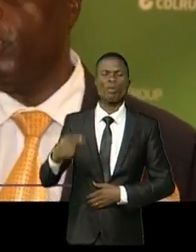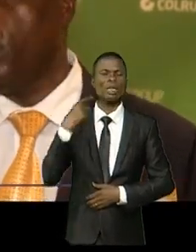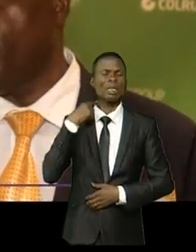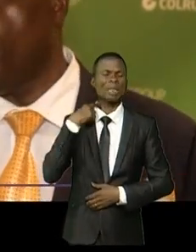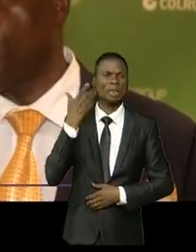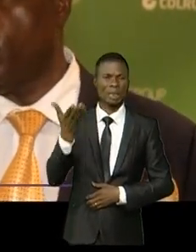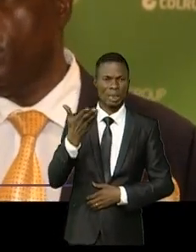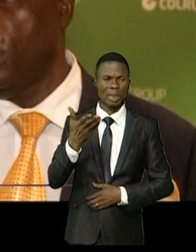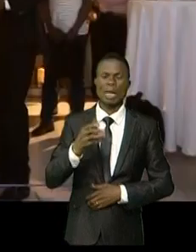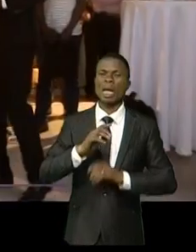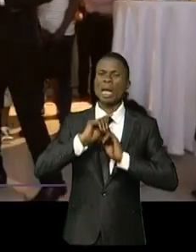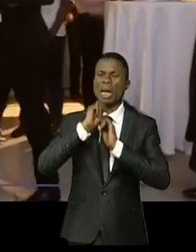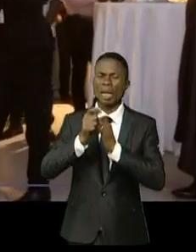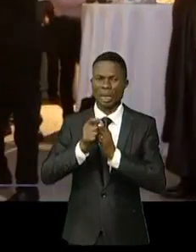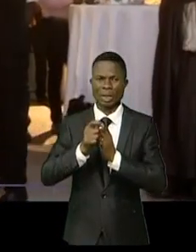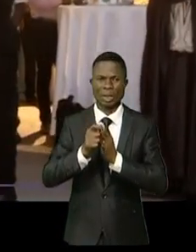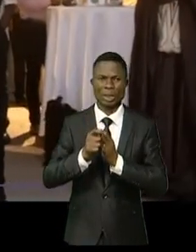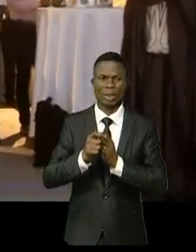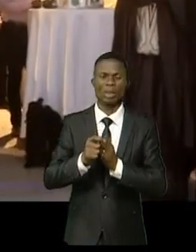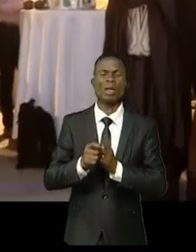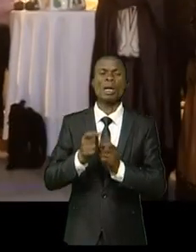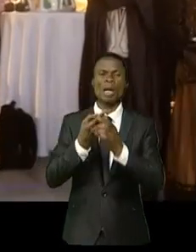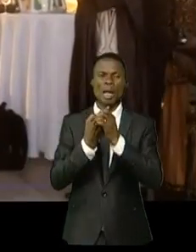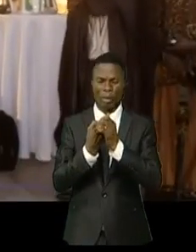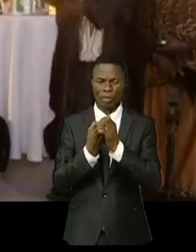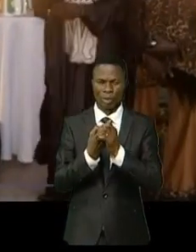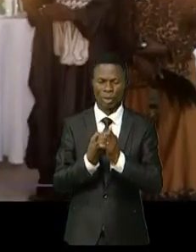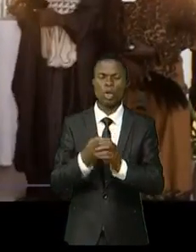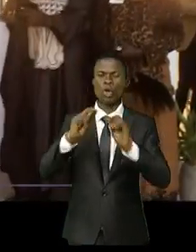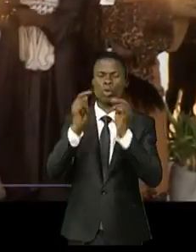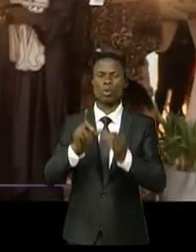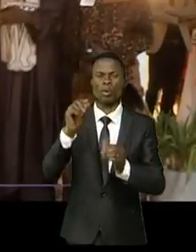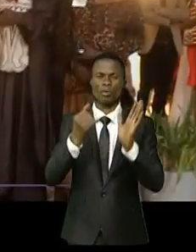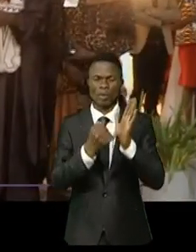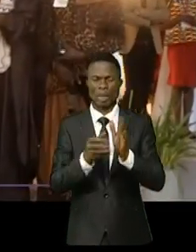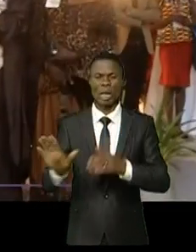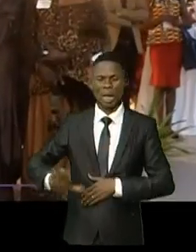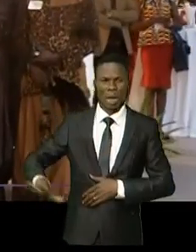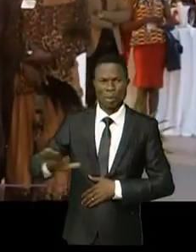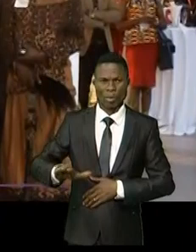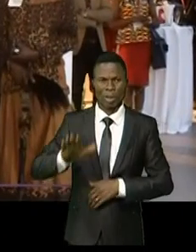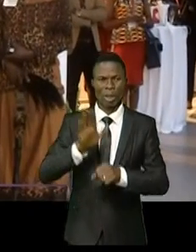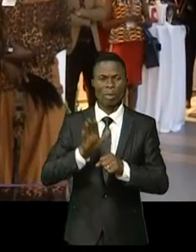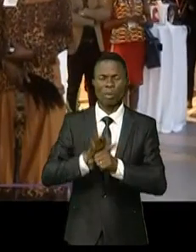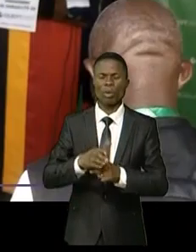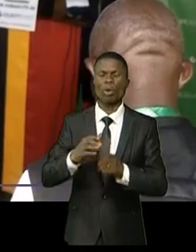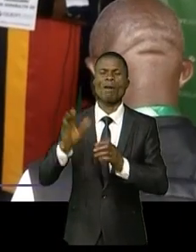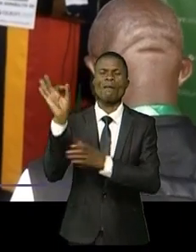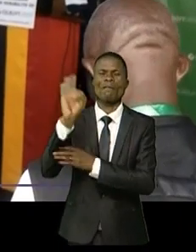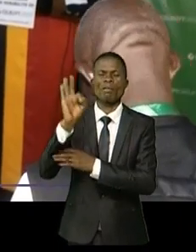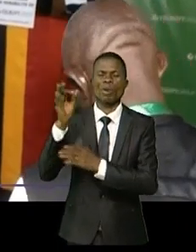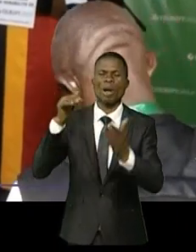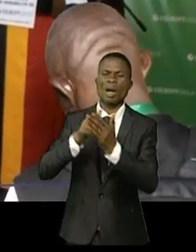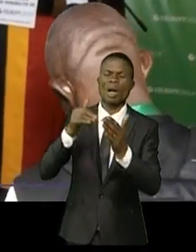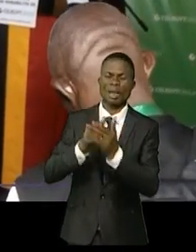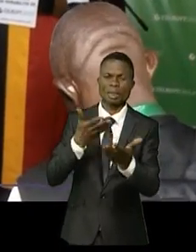est beaucoup plus symbolique qu'il se déroule à la veille de la COP26 de Glasgow et dans le pays d'un immense massif forestier menacé si rien n'est